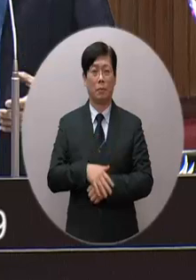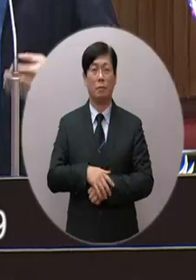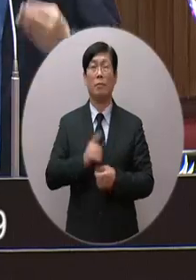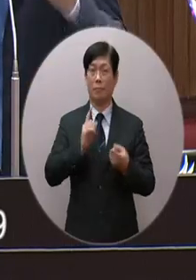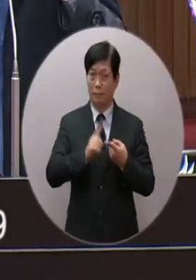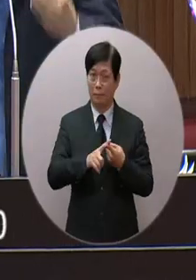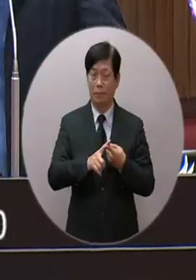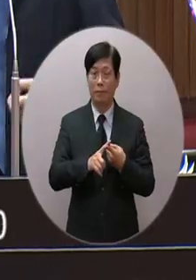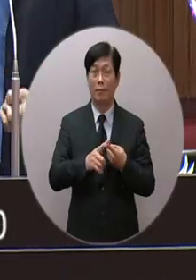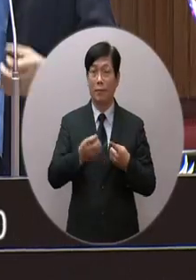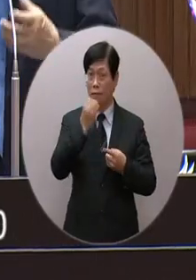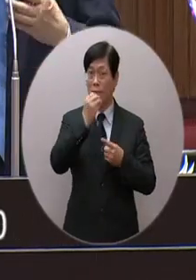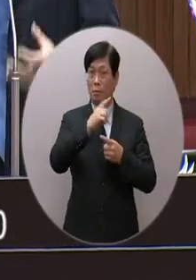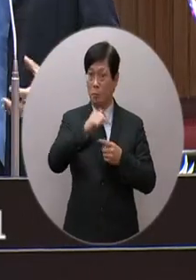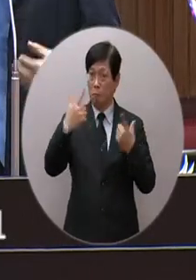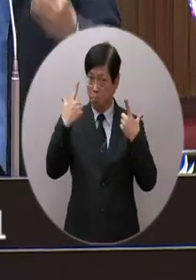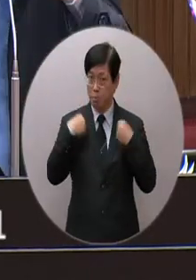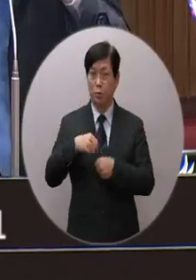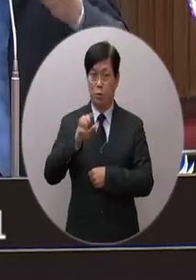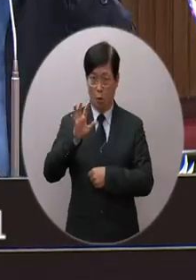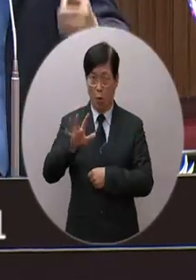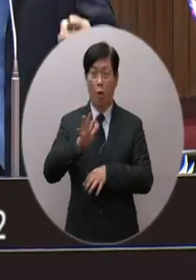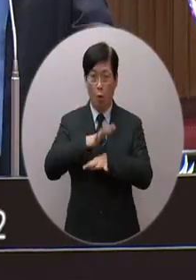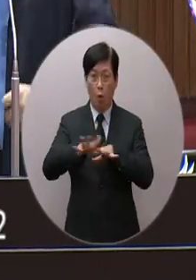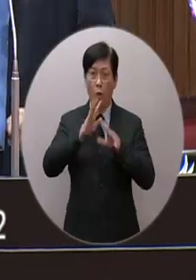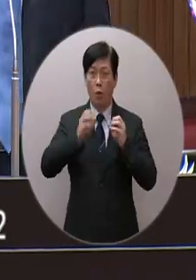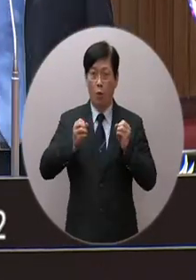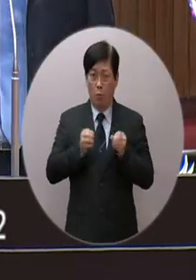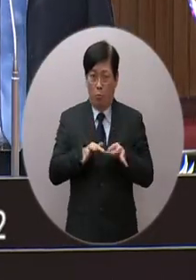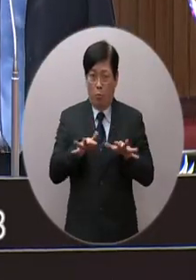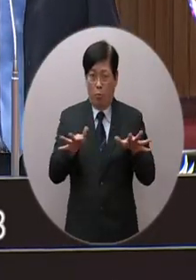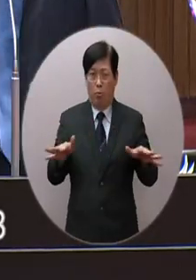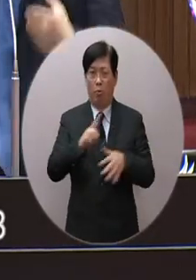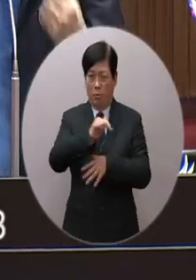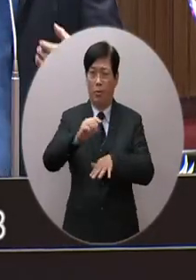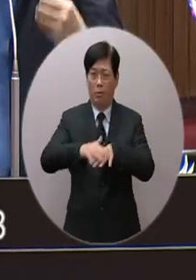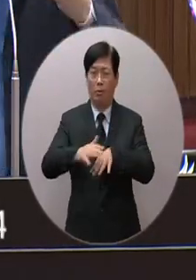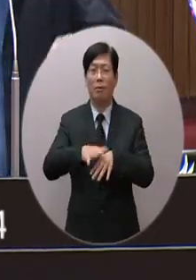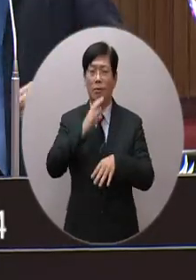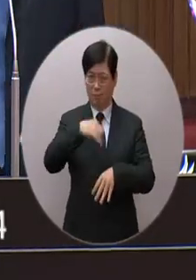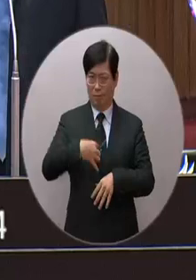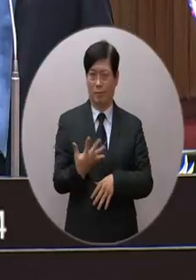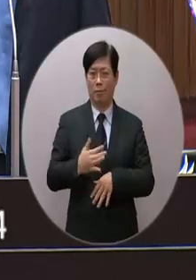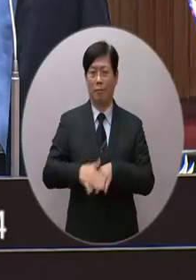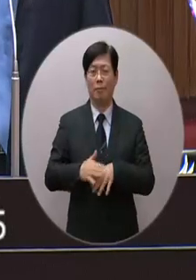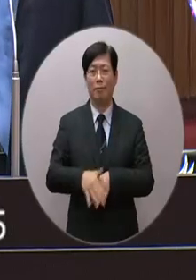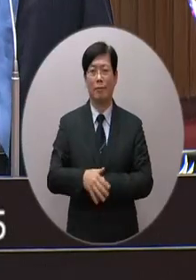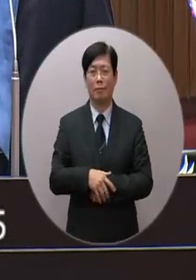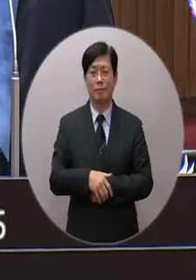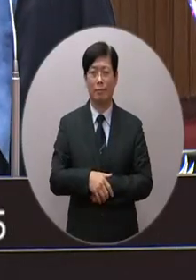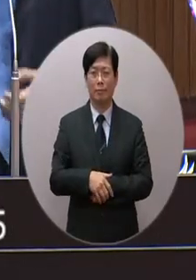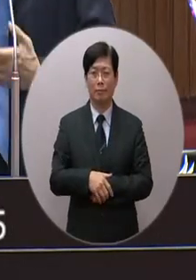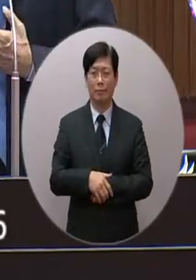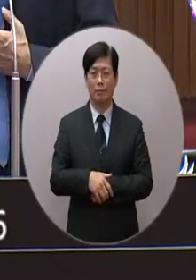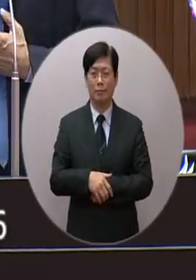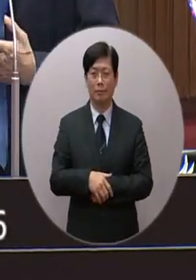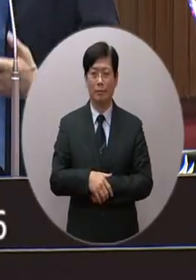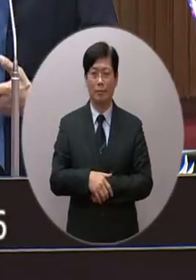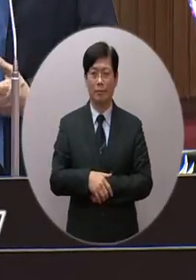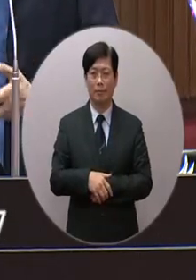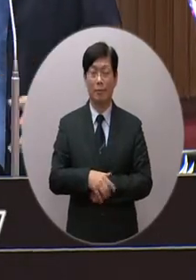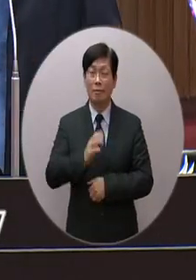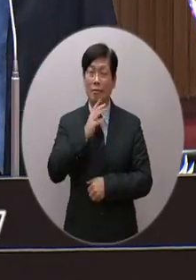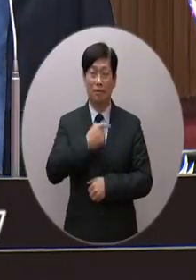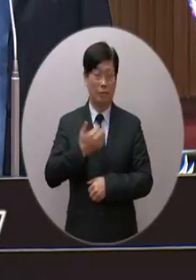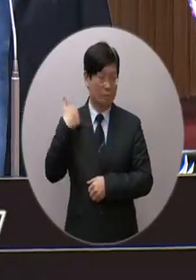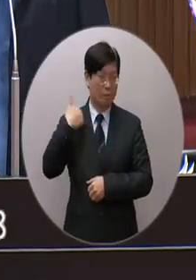无唔对，咱的食物内底都存在会放出放射线的物质底啊，这是天然存在的物件。但咱